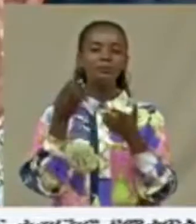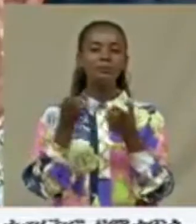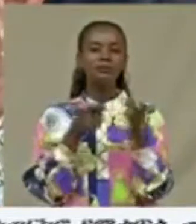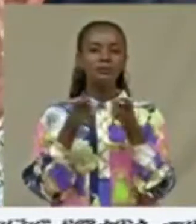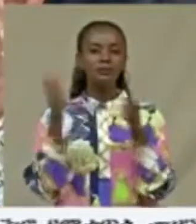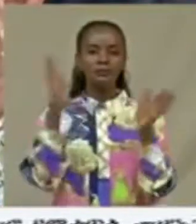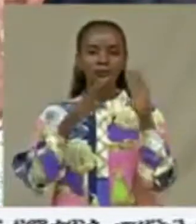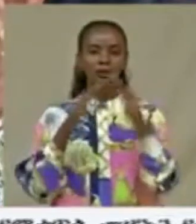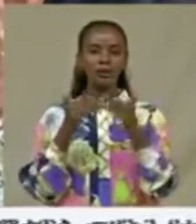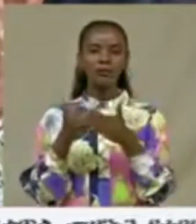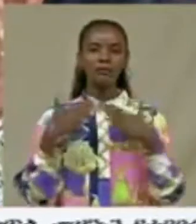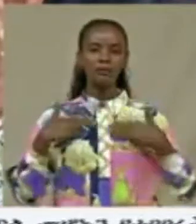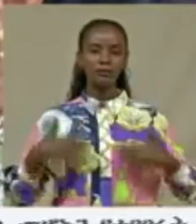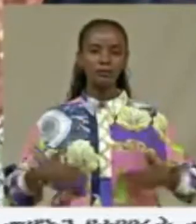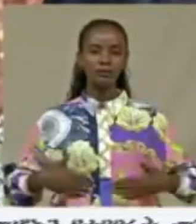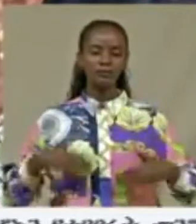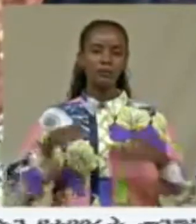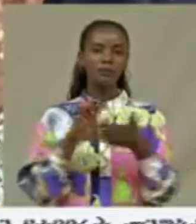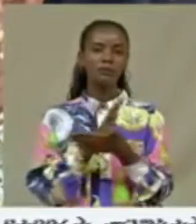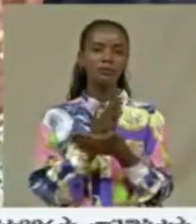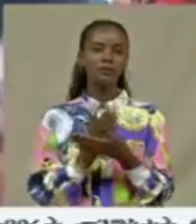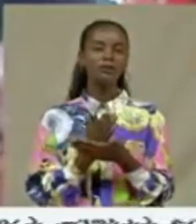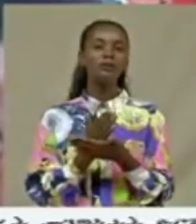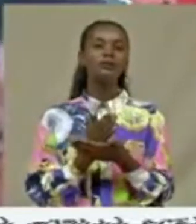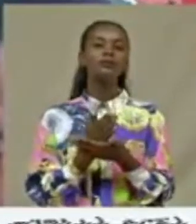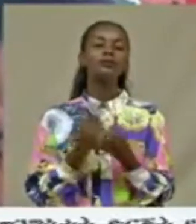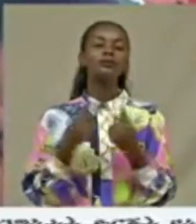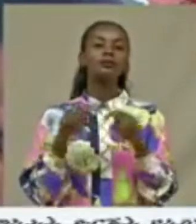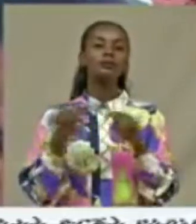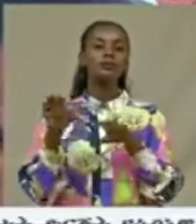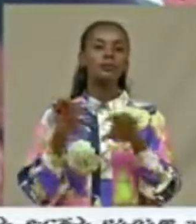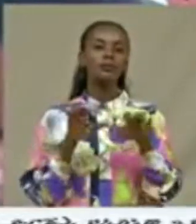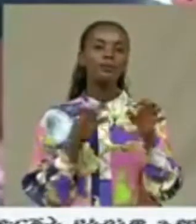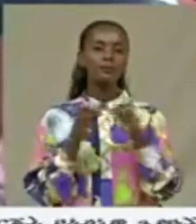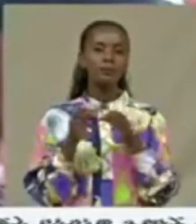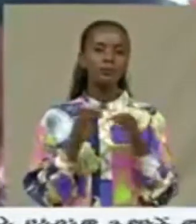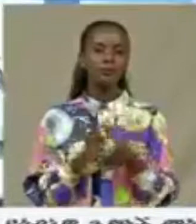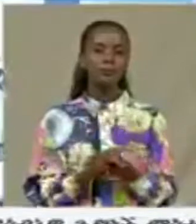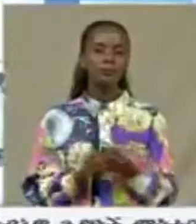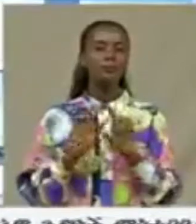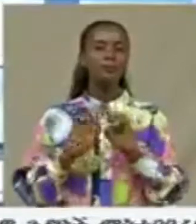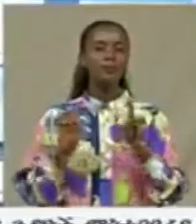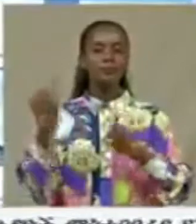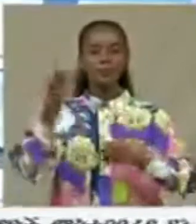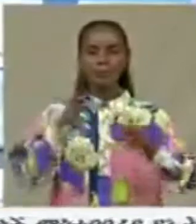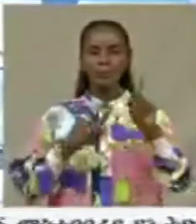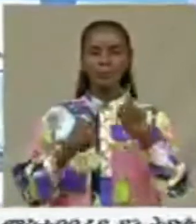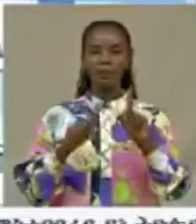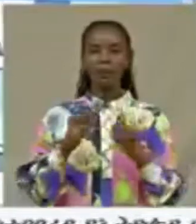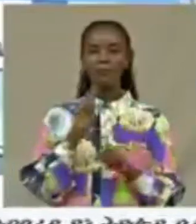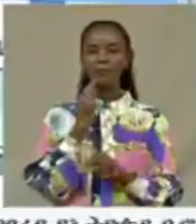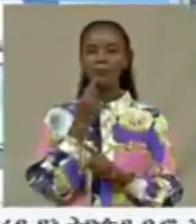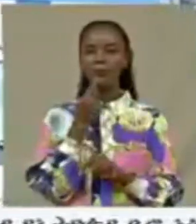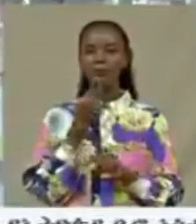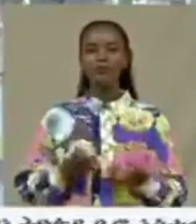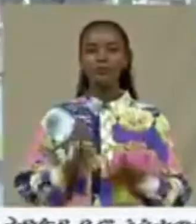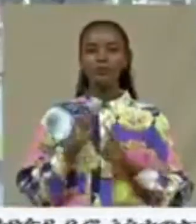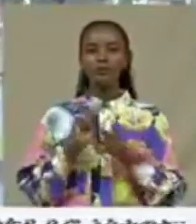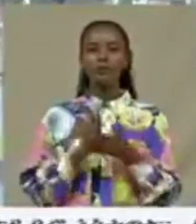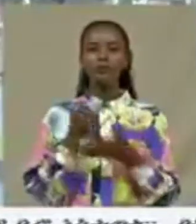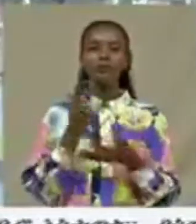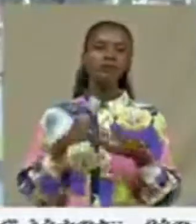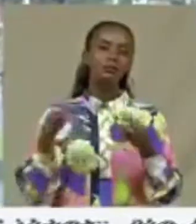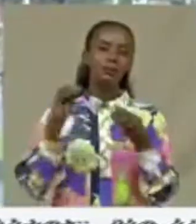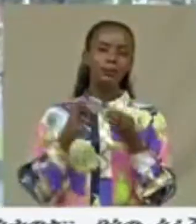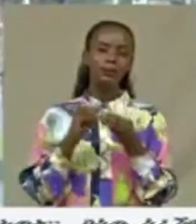ችግሮችን ባለድርሻ አካላትን በማሳተፍ ለመቅረፍ ጥረት መደረጉን ገልጸዋል። በተለይ ህብረተሰቡ የሚማረርባቸው የኑሮ ውድነትን